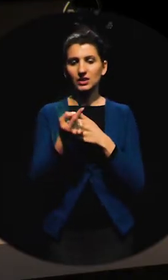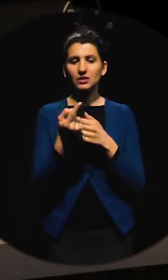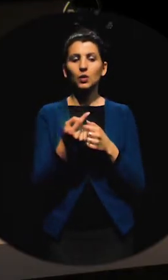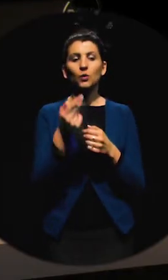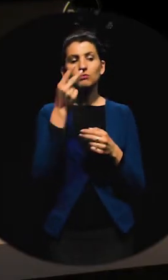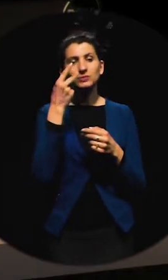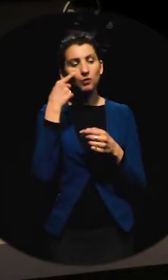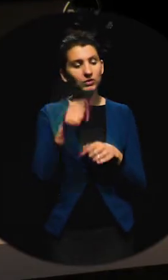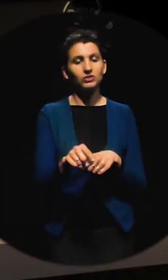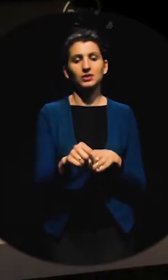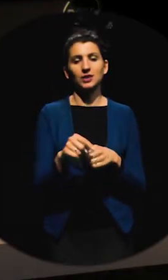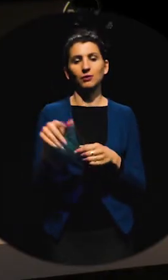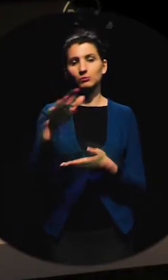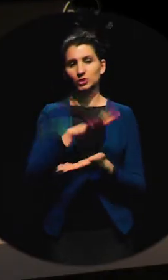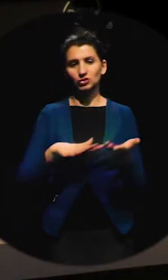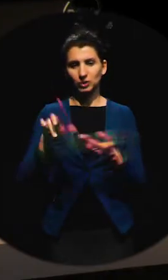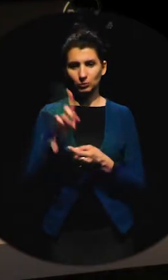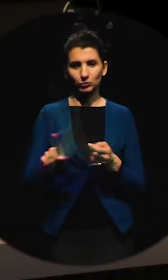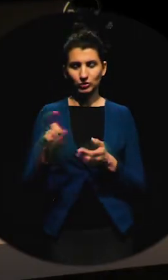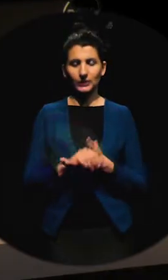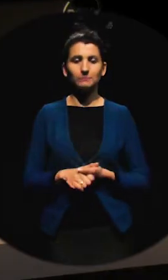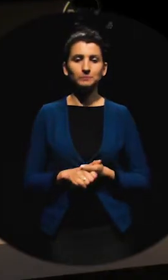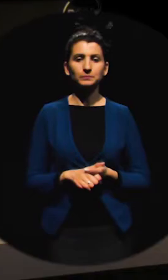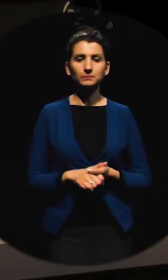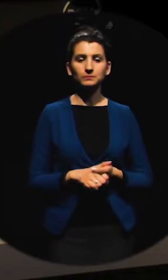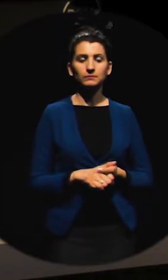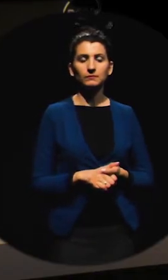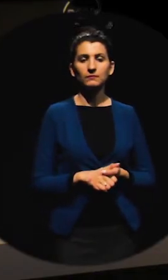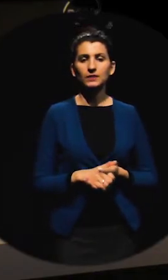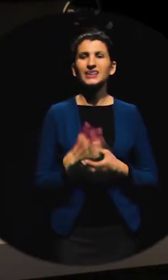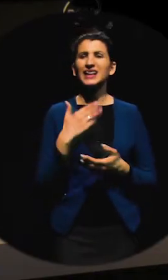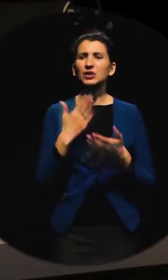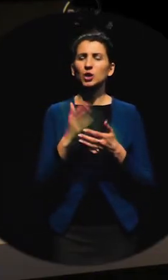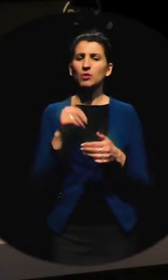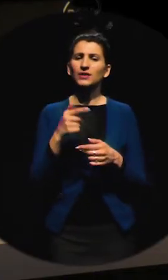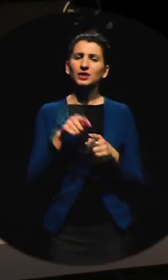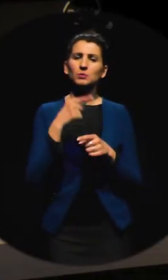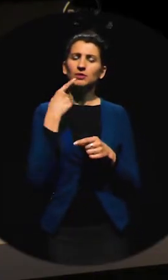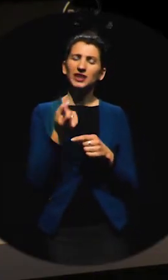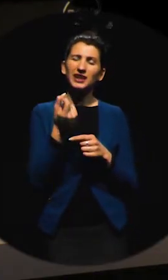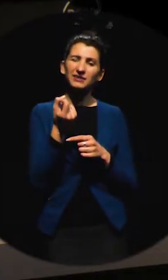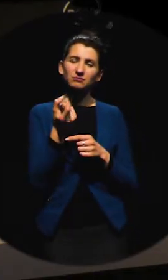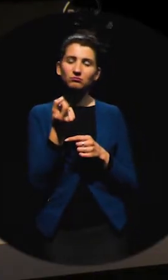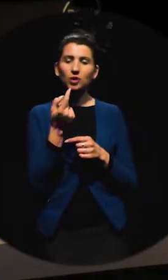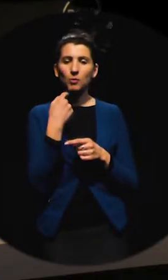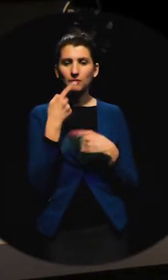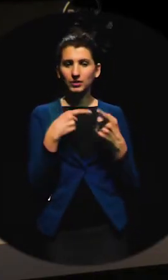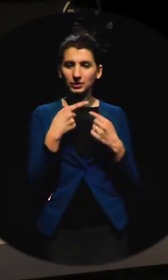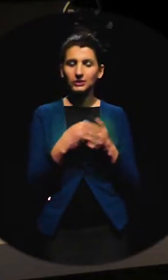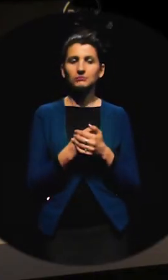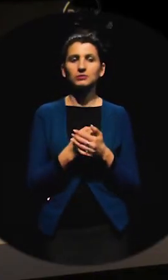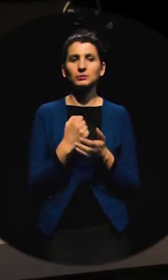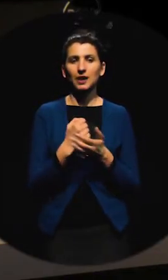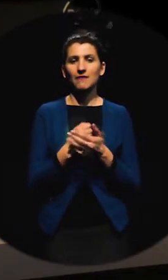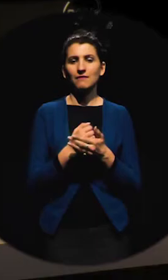obecności w przestrzeni publicznej. Ja mogę jeszcze Państwu zdradzić takie zaplecze spektaklu od takiej